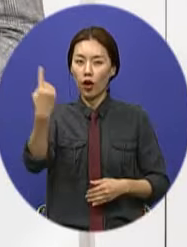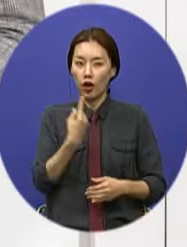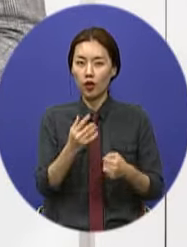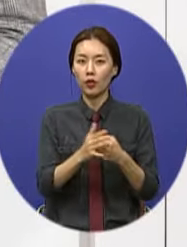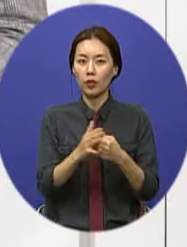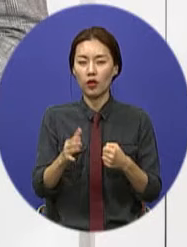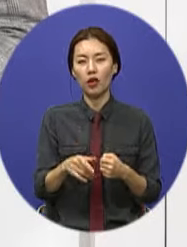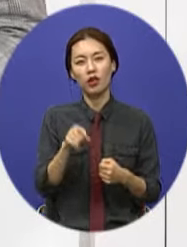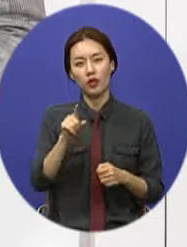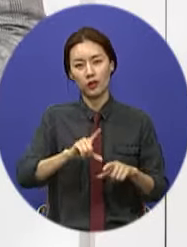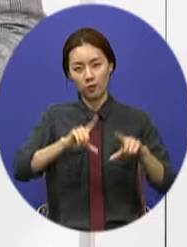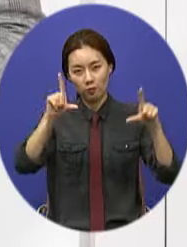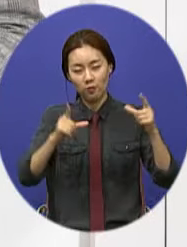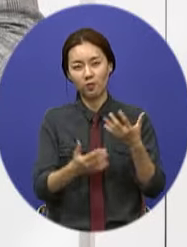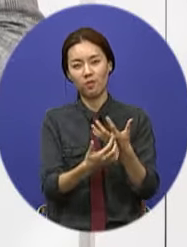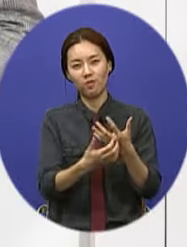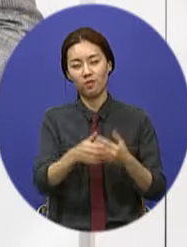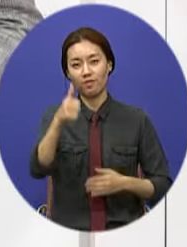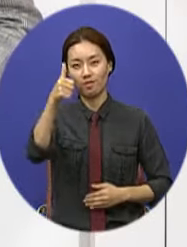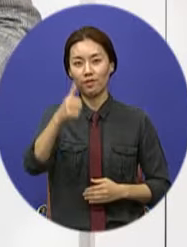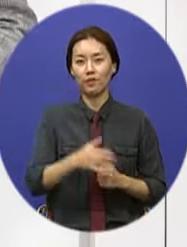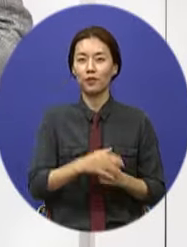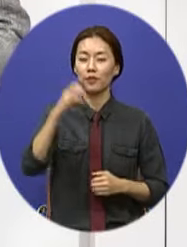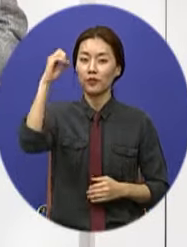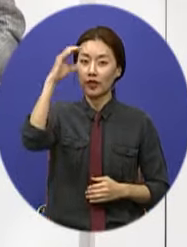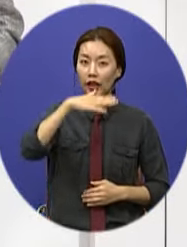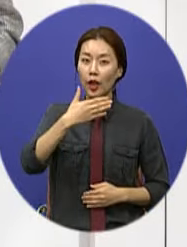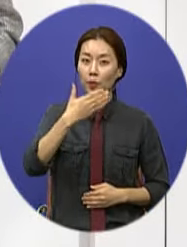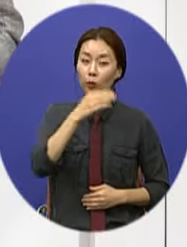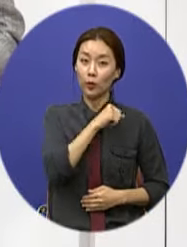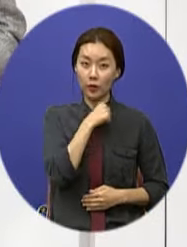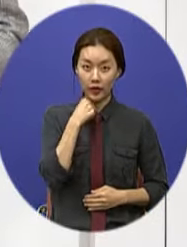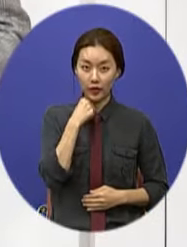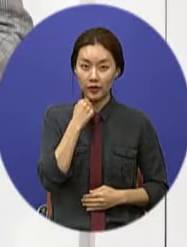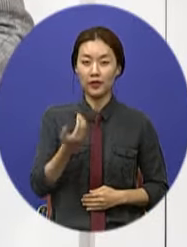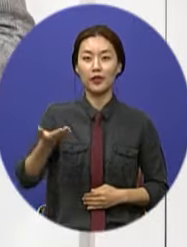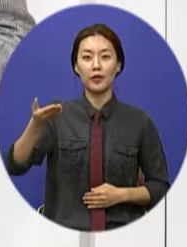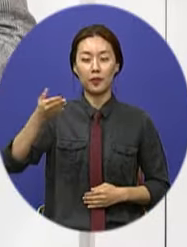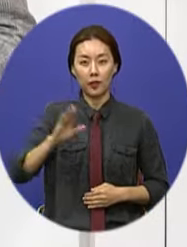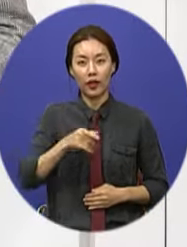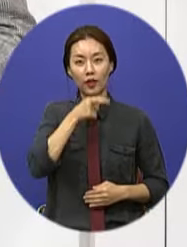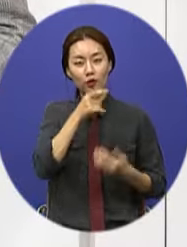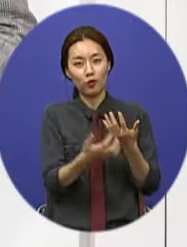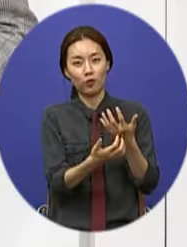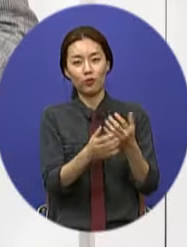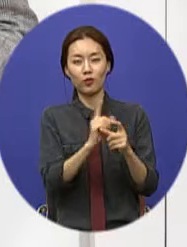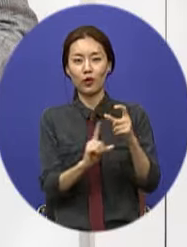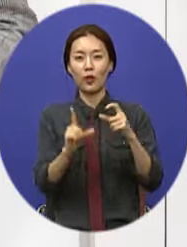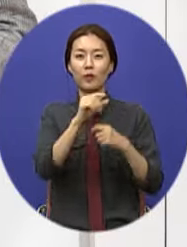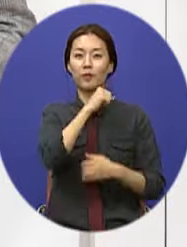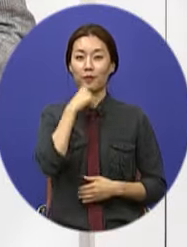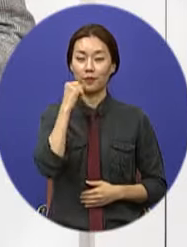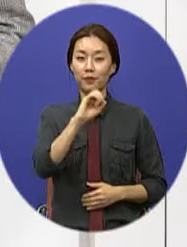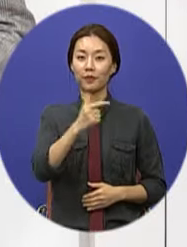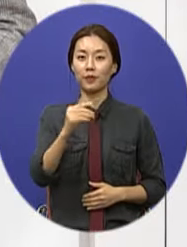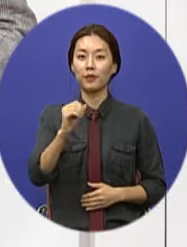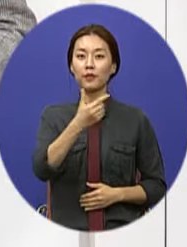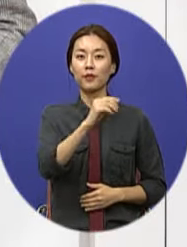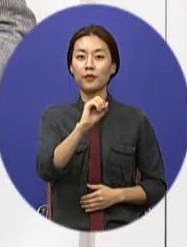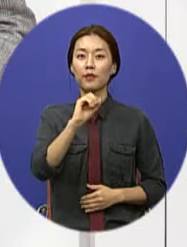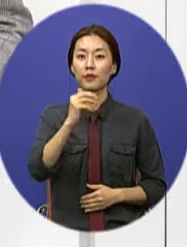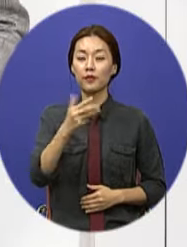비 온 날 누룽지 끓여 먹어봐. 맛있기가. 그러게 맛있어. 그냥 먹어도 맛있지만 네. 끓여 먹으면 더 맛있어. 그렇죠. 네. 네.